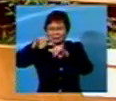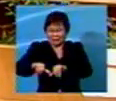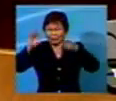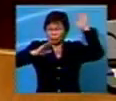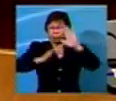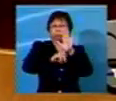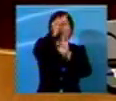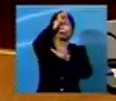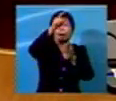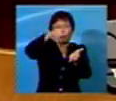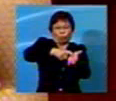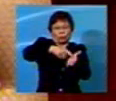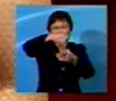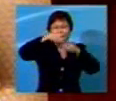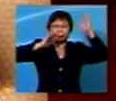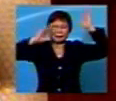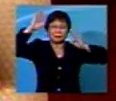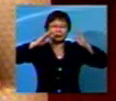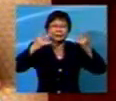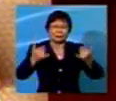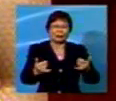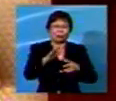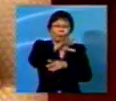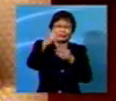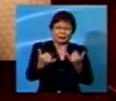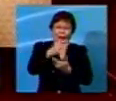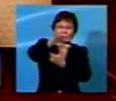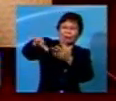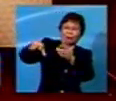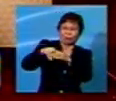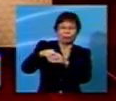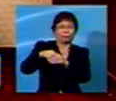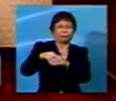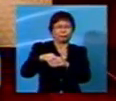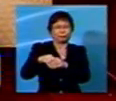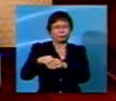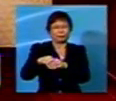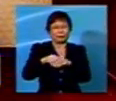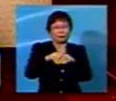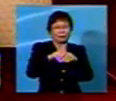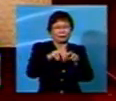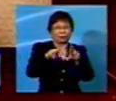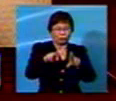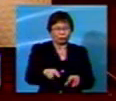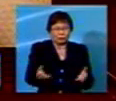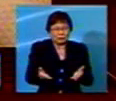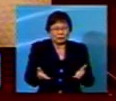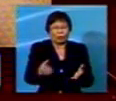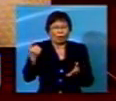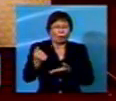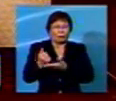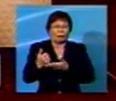dalam sekuriti hutang domestik now it includes the residen holding Which they have always